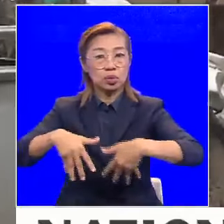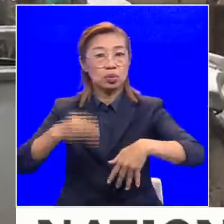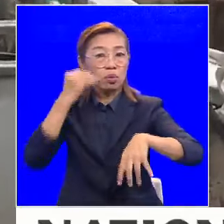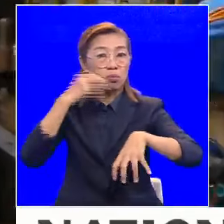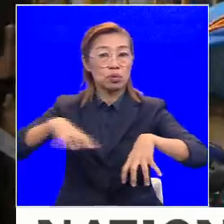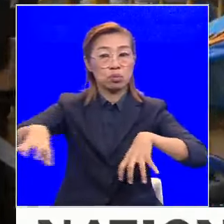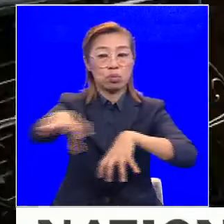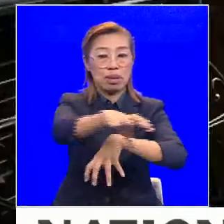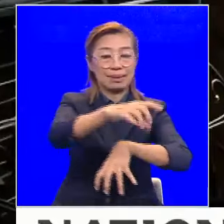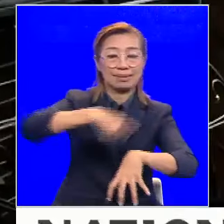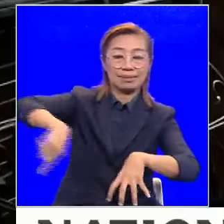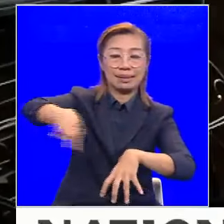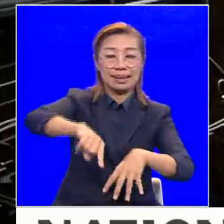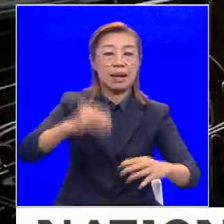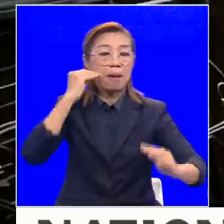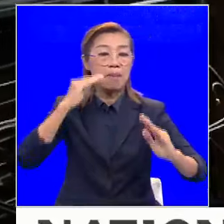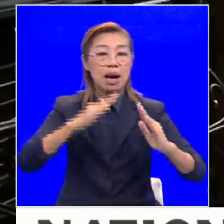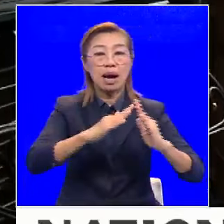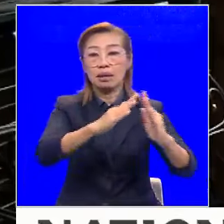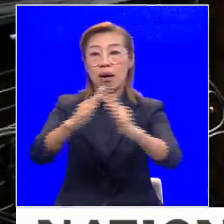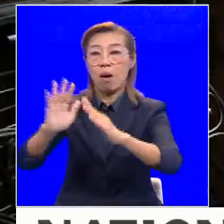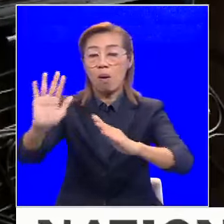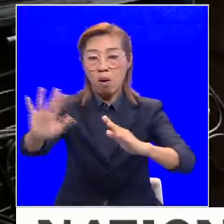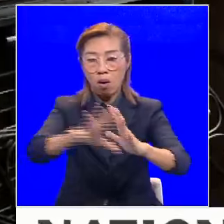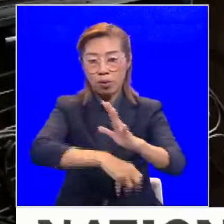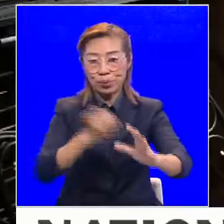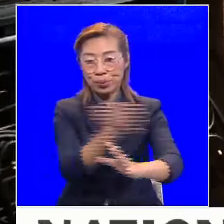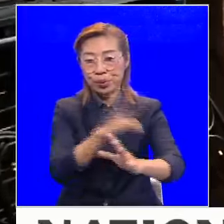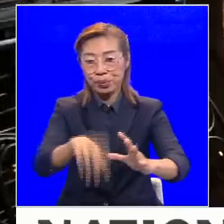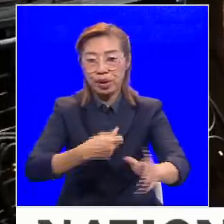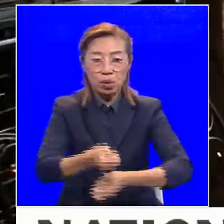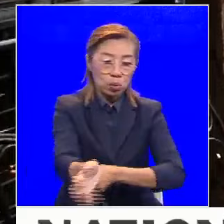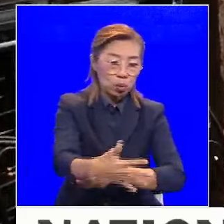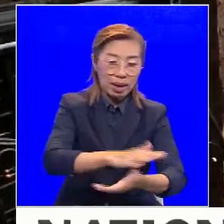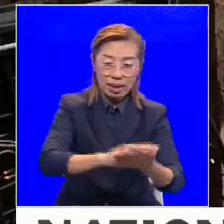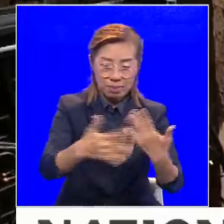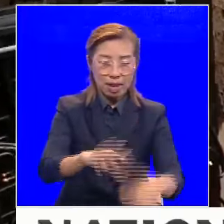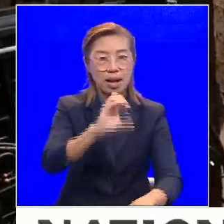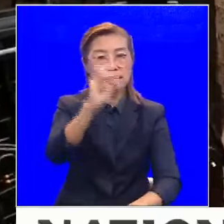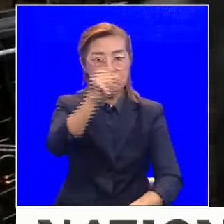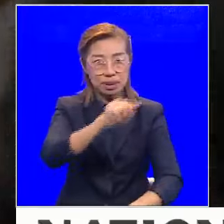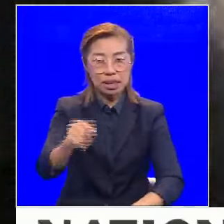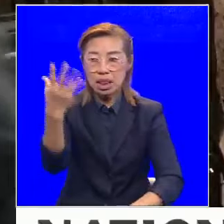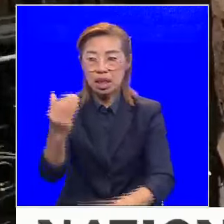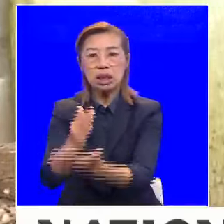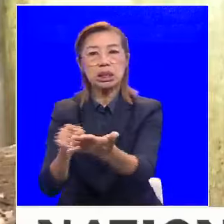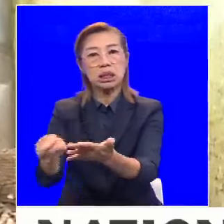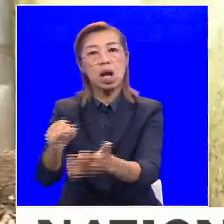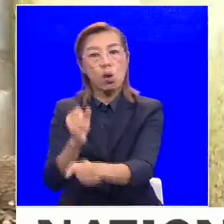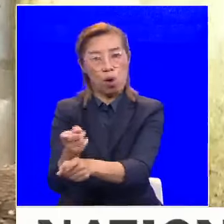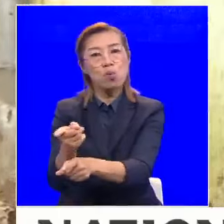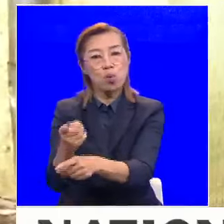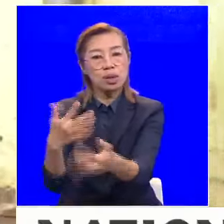ะก็มีการเคลียร์ดินออกจากบ้านล้างบ้านเสร็จไปแล้ว 50% ของพื้นที่นะคะเหลืออีก 50% ที่ยังไม่แล้วเสร็จแต่บ้าน